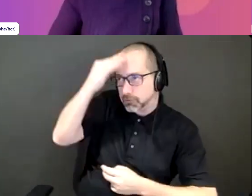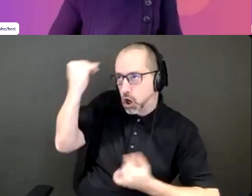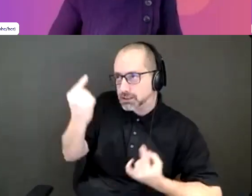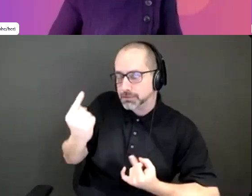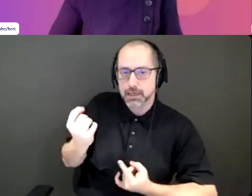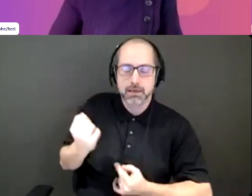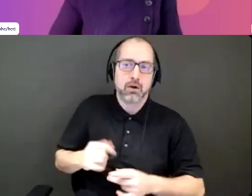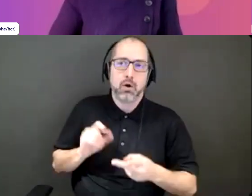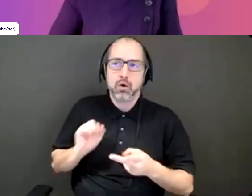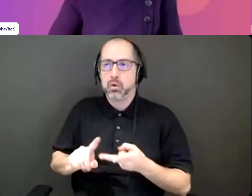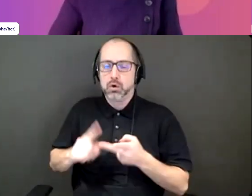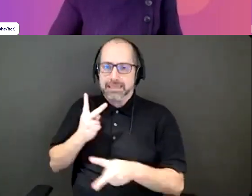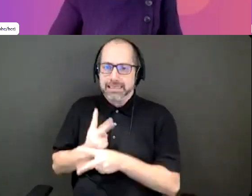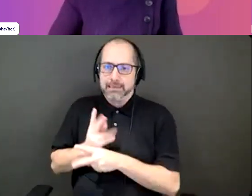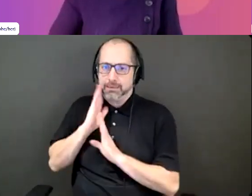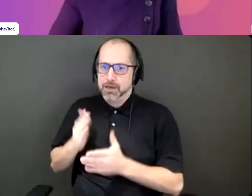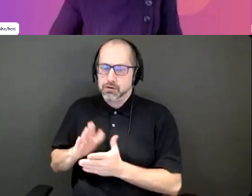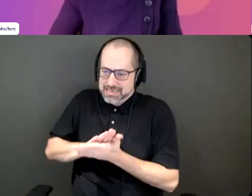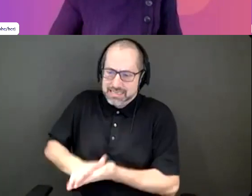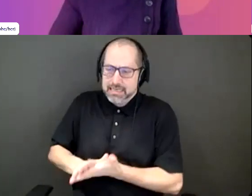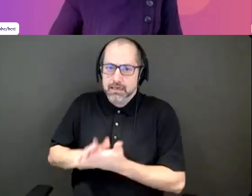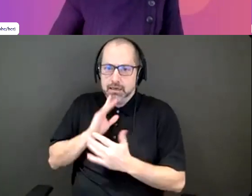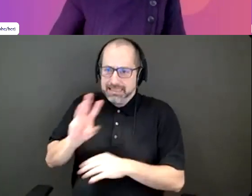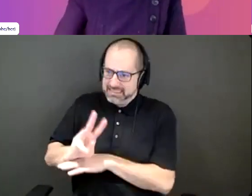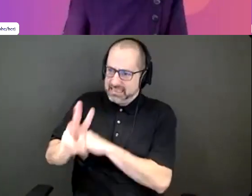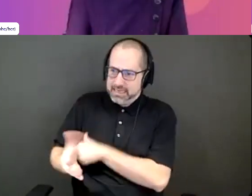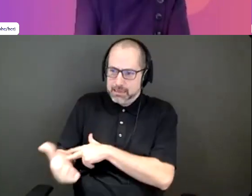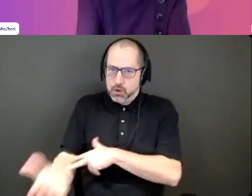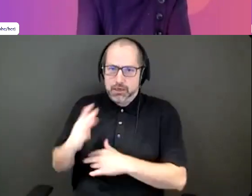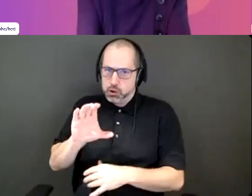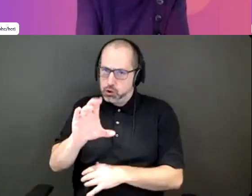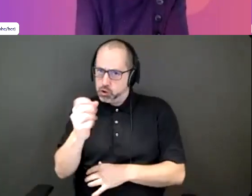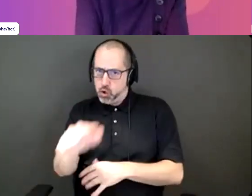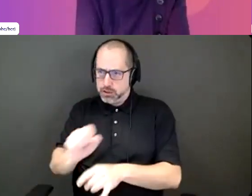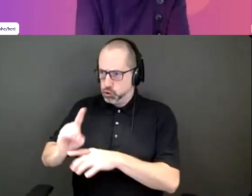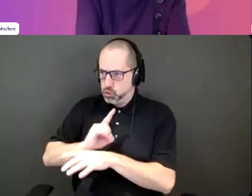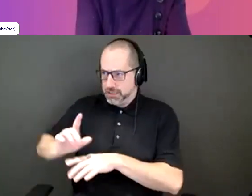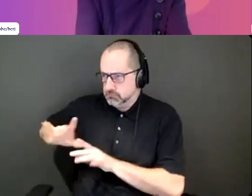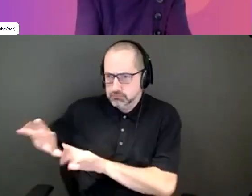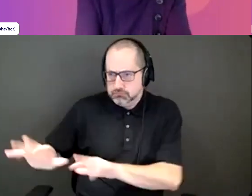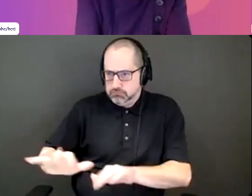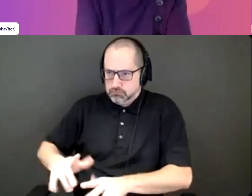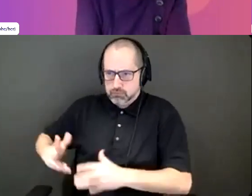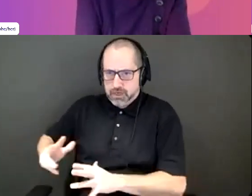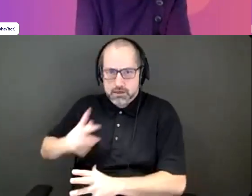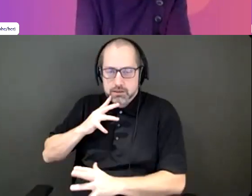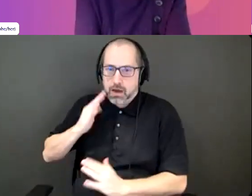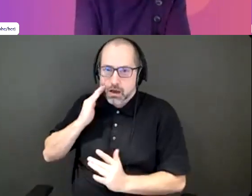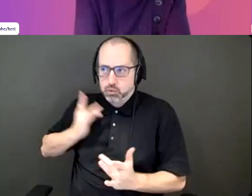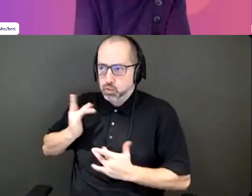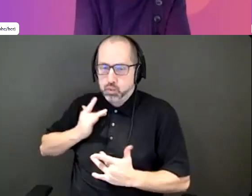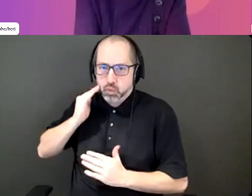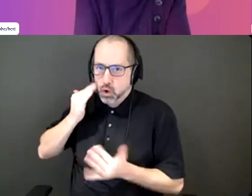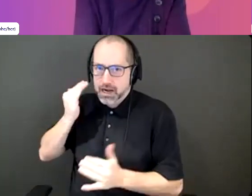m'énerver si j'allais donc prendre le bus je veiller à ce que ma chambre soit en ordre que je fais